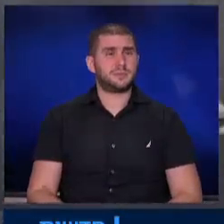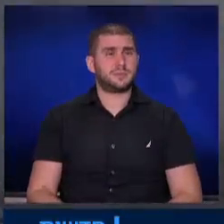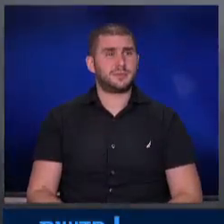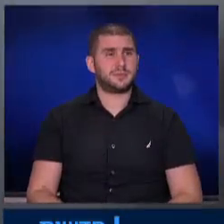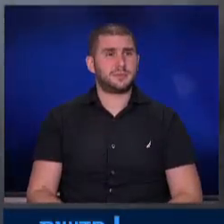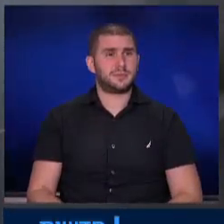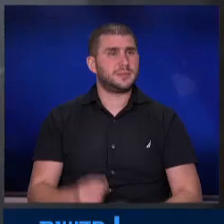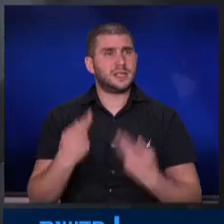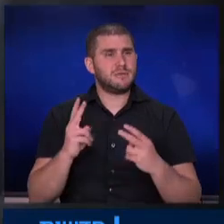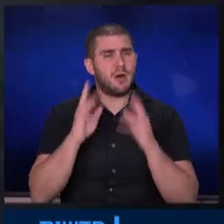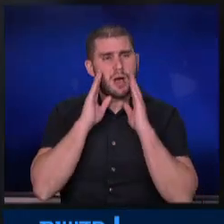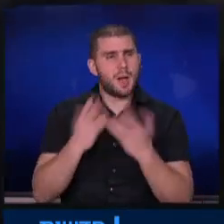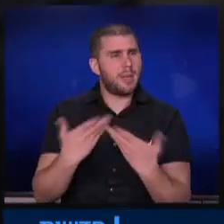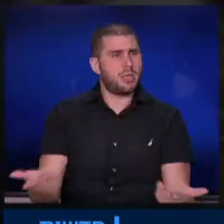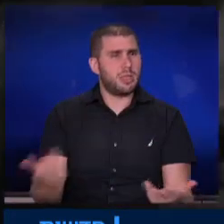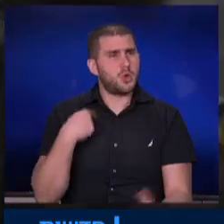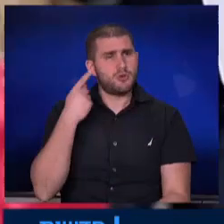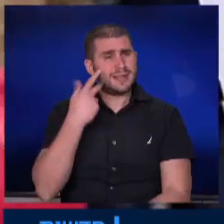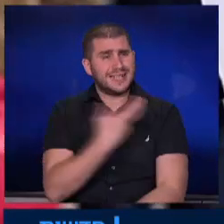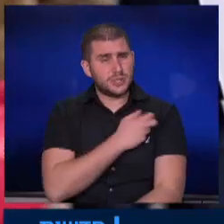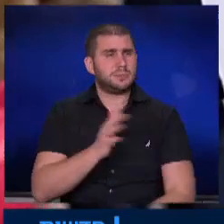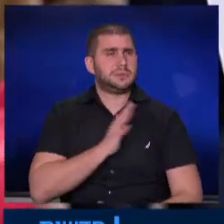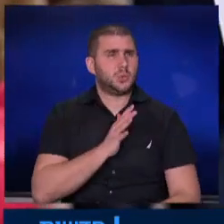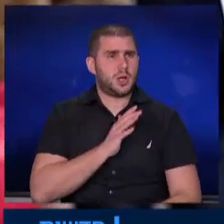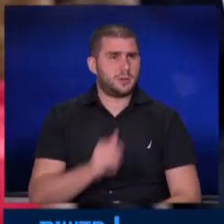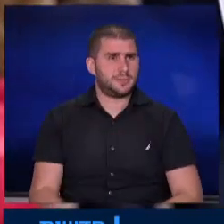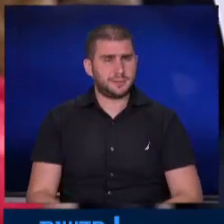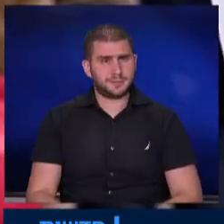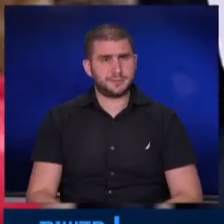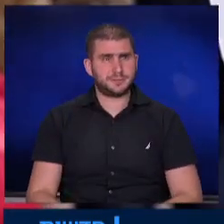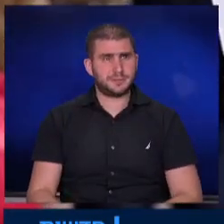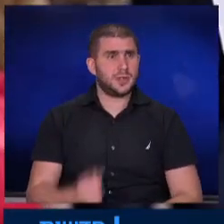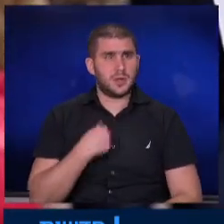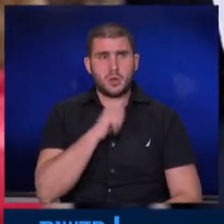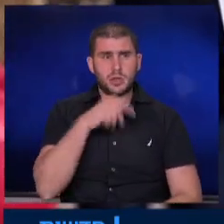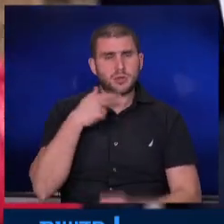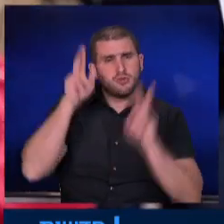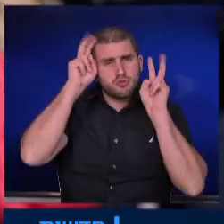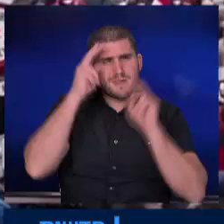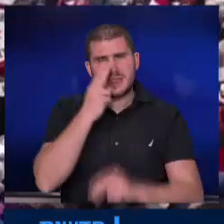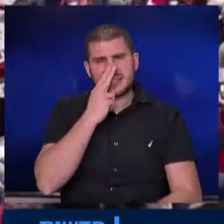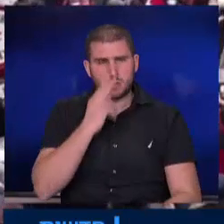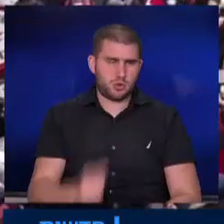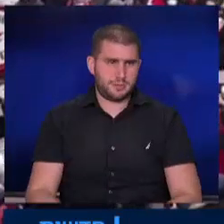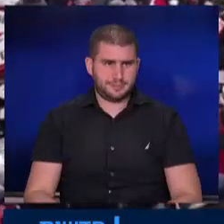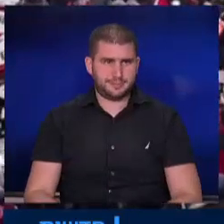schützen. Ich glaube ihnen das nicht. Ich glaube, dass die Impfung gefährlich ist und ich möchte keine Tierversuche haben.